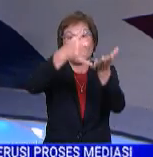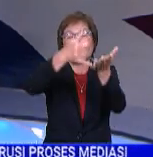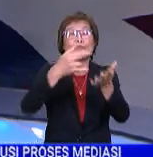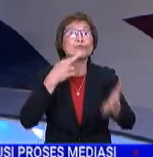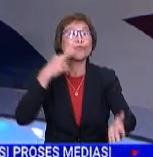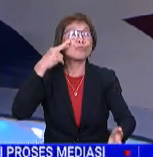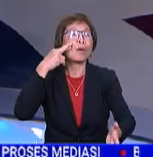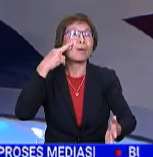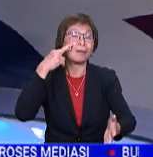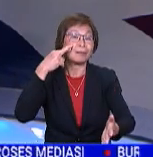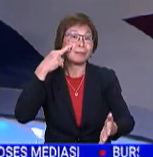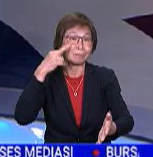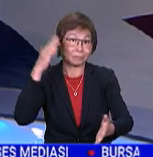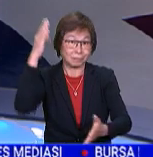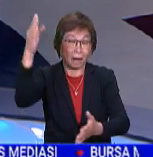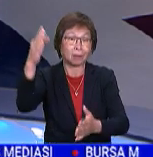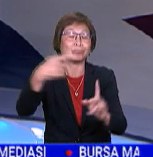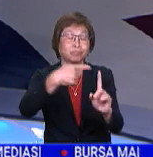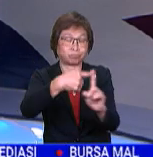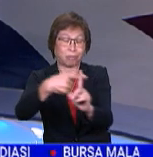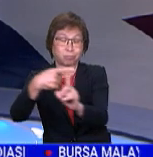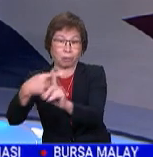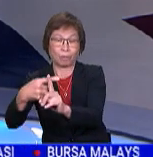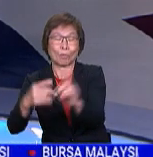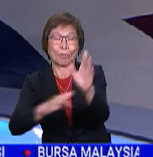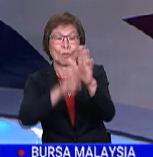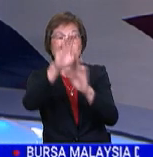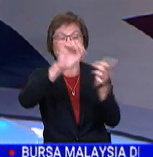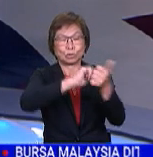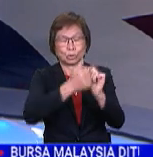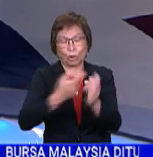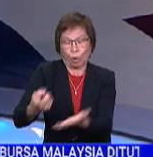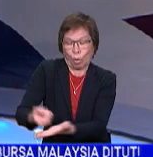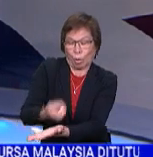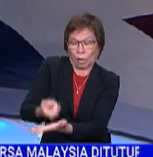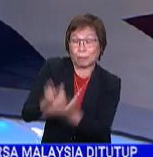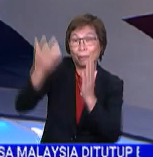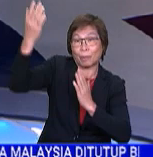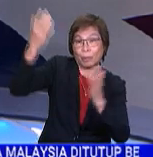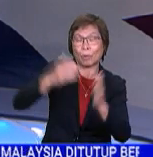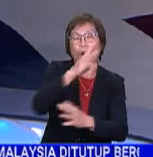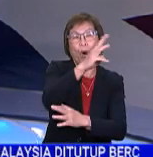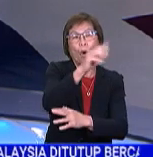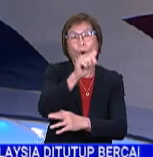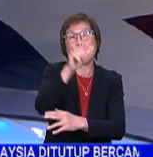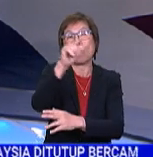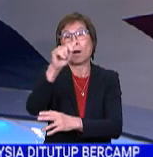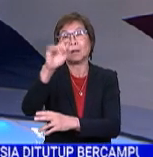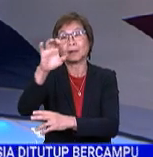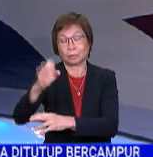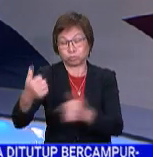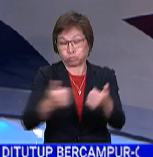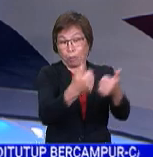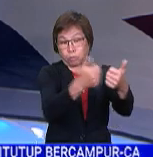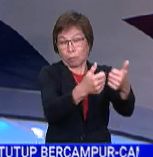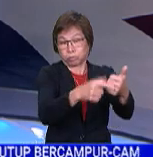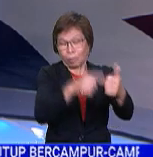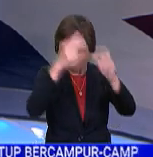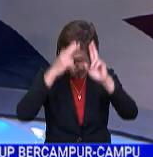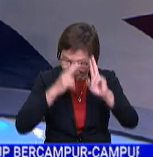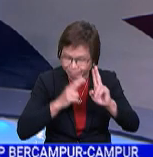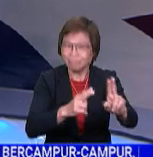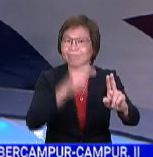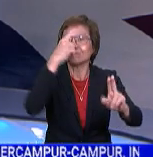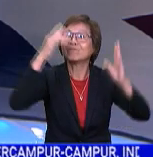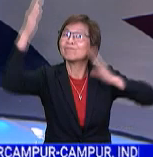2023 bakal memberi impak positif kepada pembangunan sukan hoki negara. Menurut Wallace, kejohanan ini juga merupakan satu penghormatan